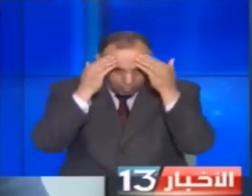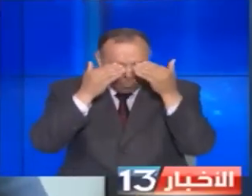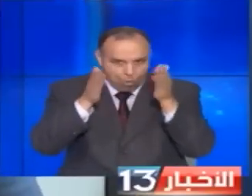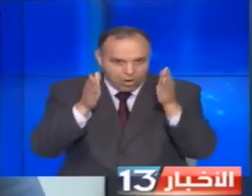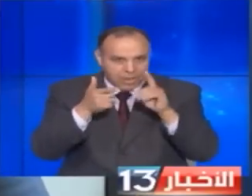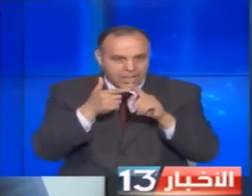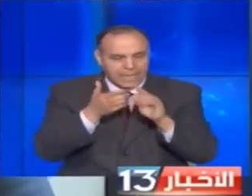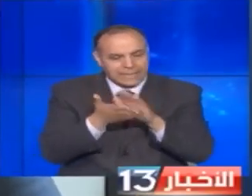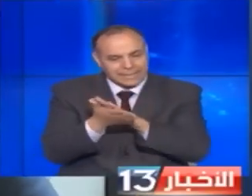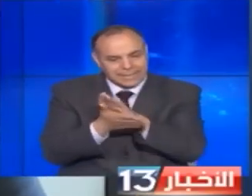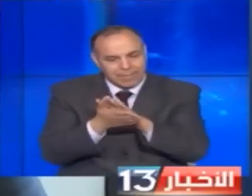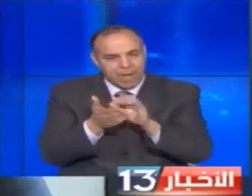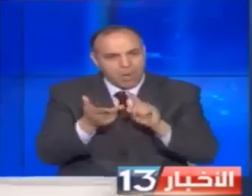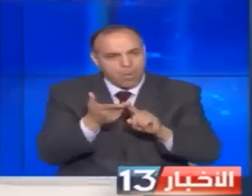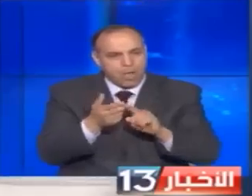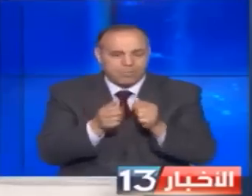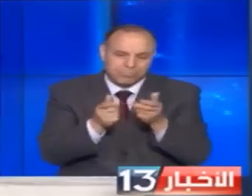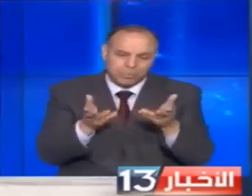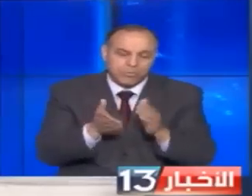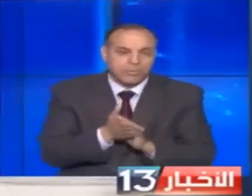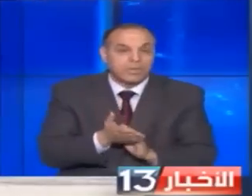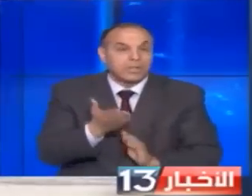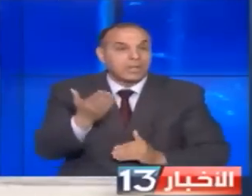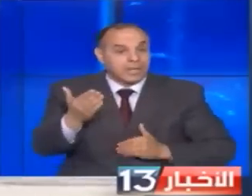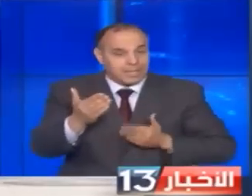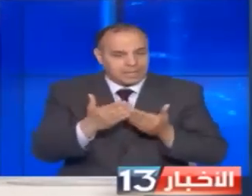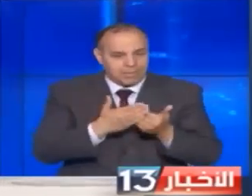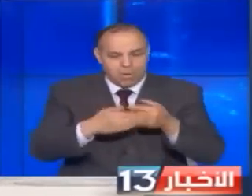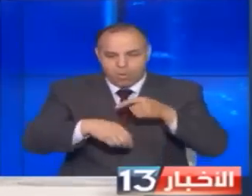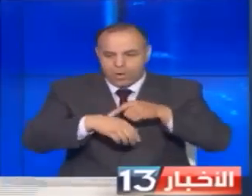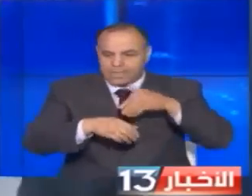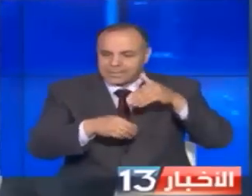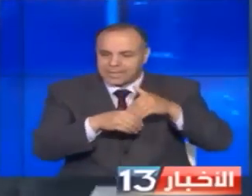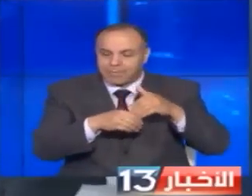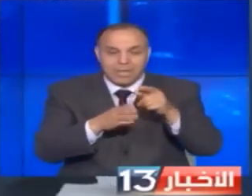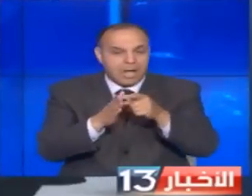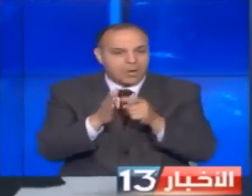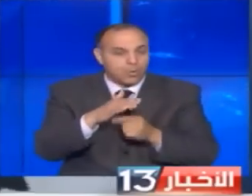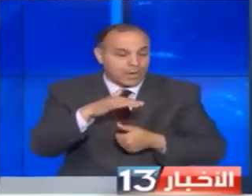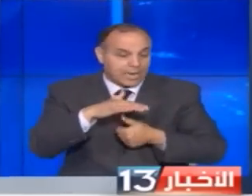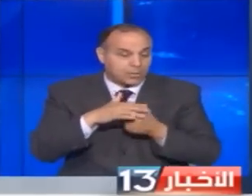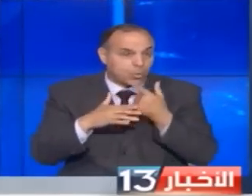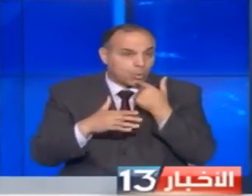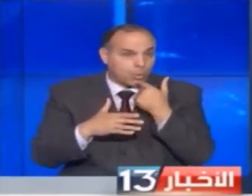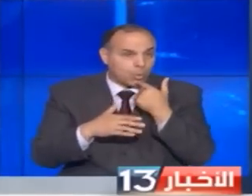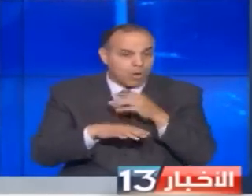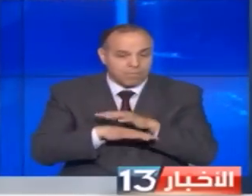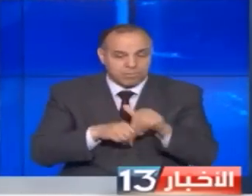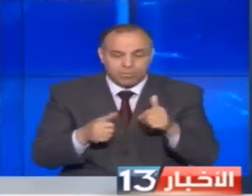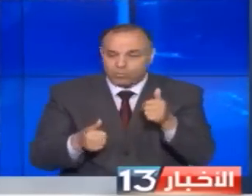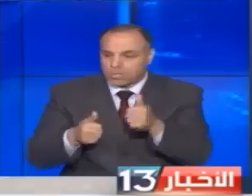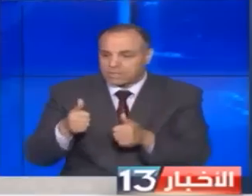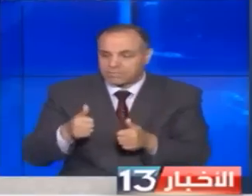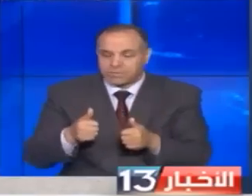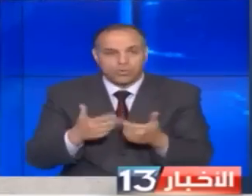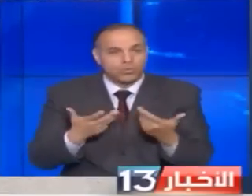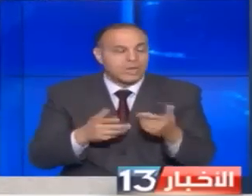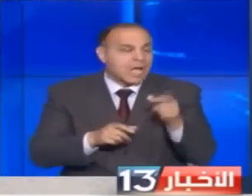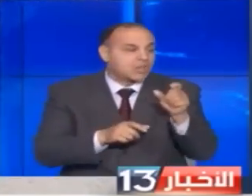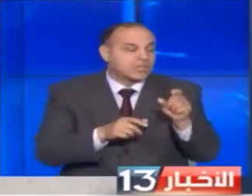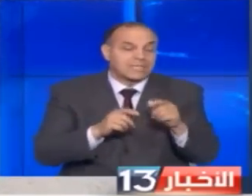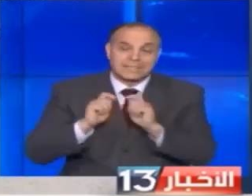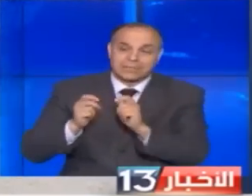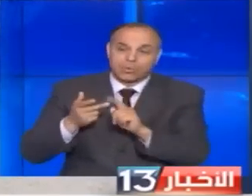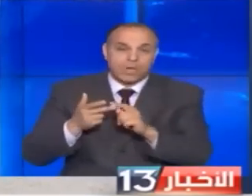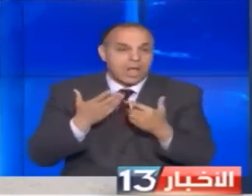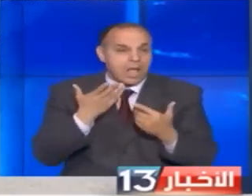التسامح والتعدد ومع اقتراب موعد الانتخابات التشريعيه والرئاسيه واحتدام المنافسه بين الاطراف السياسيه